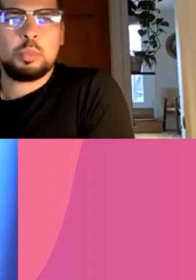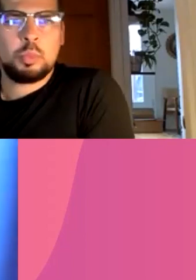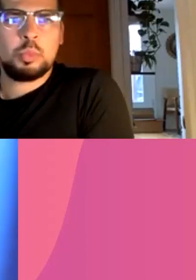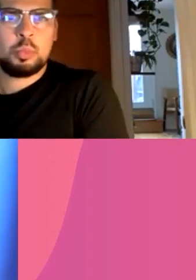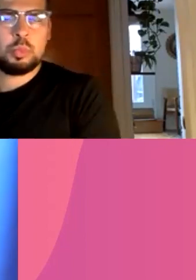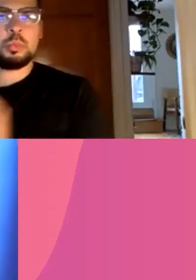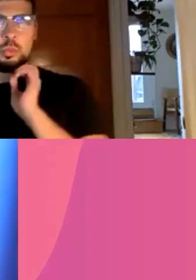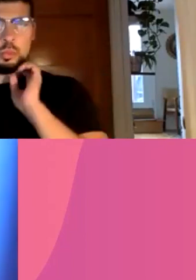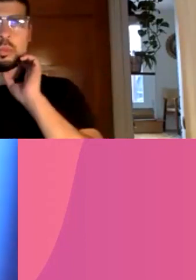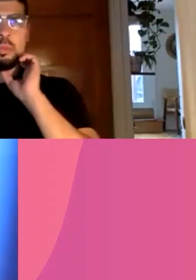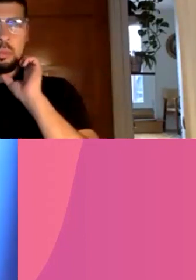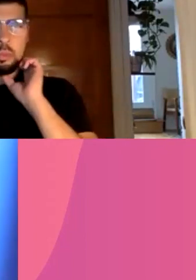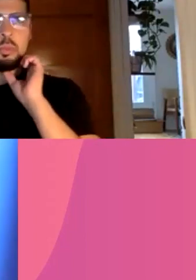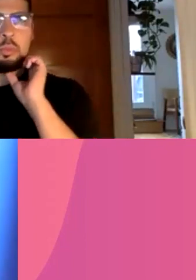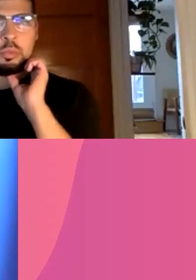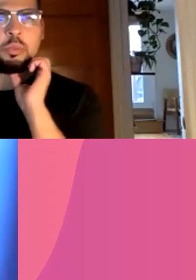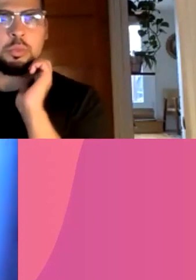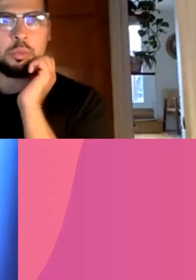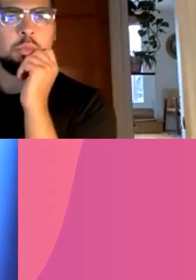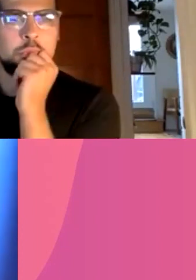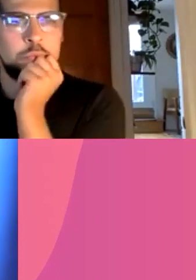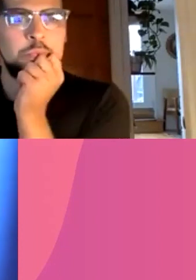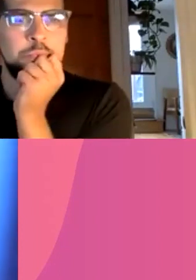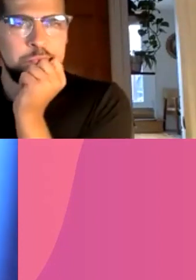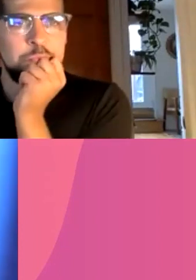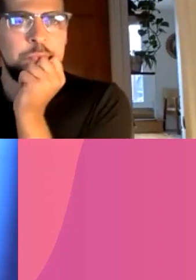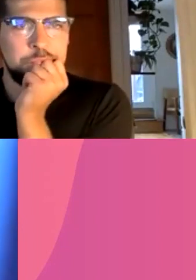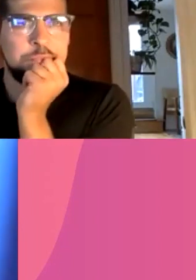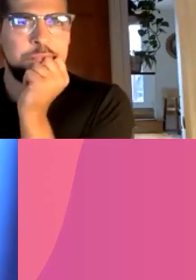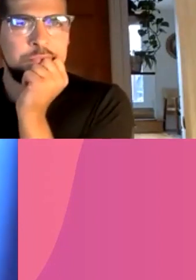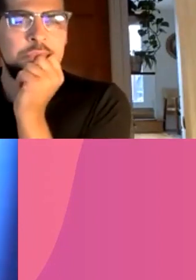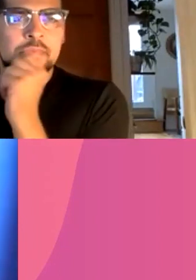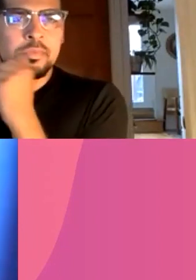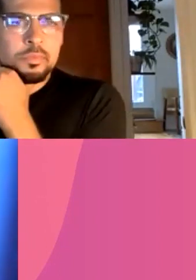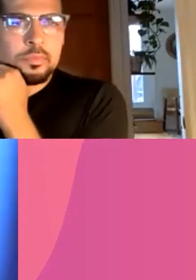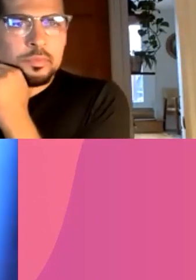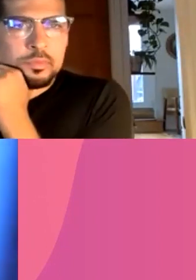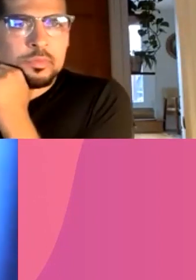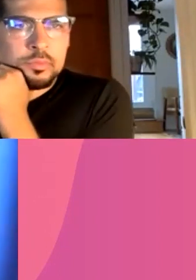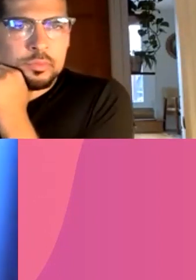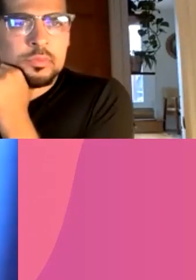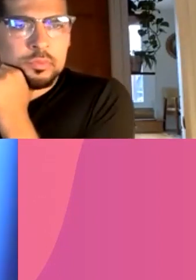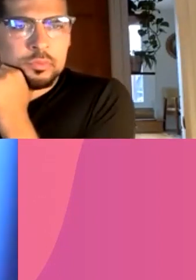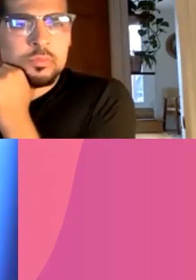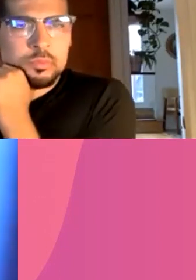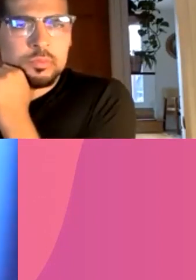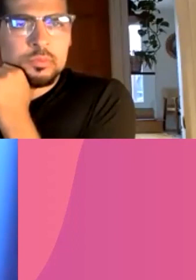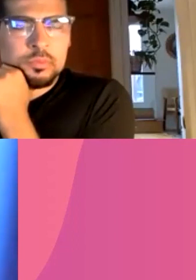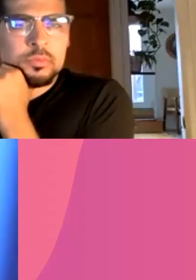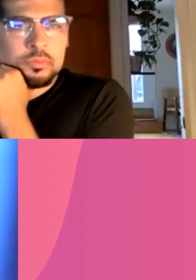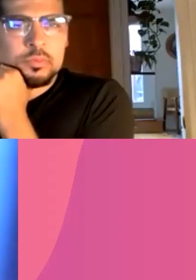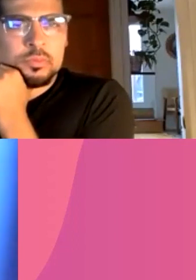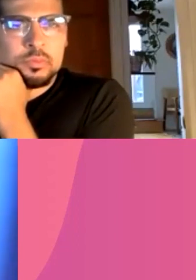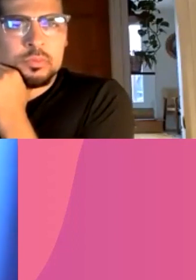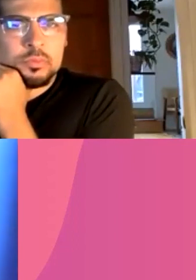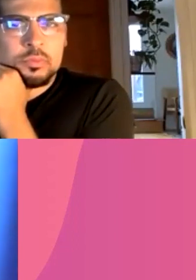la leur, ou leur vécu. Et c'est là où il peut y avoir un plus grand risque de retraumatisation. Et le